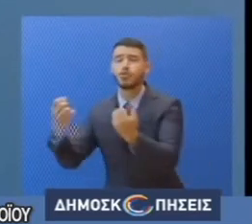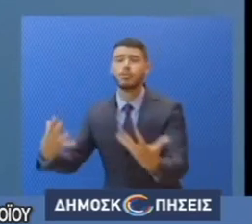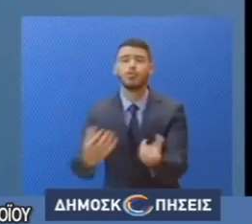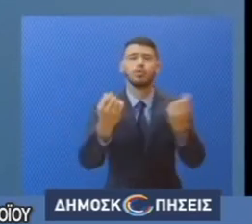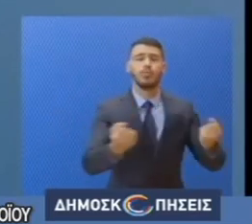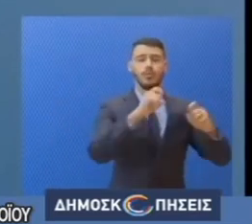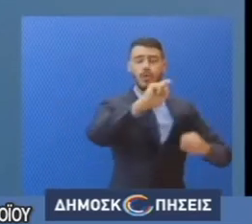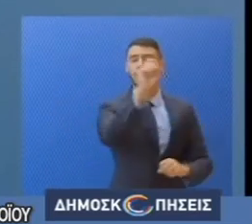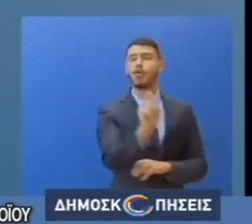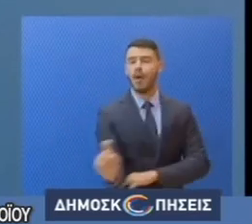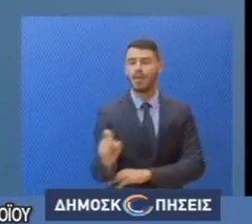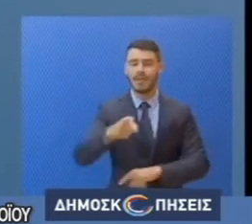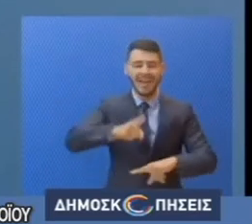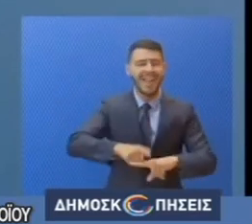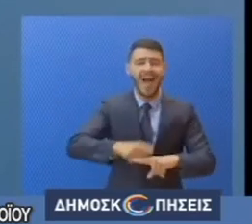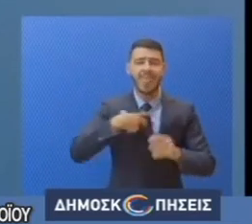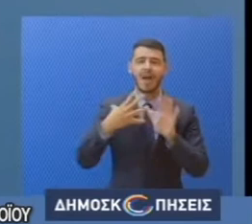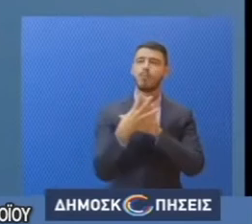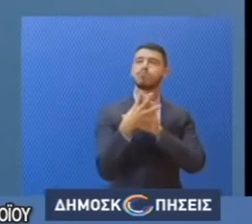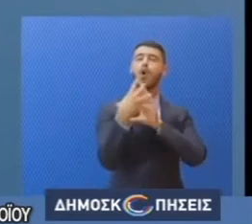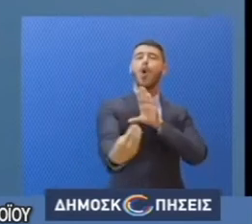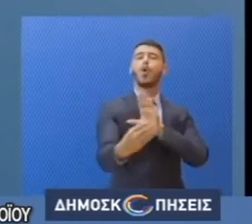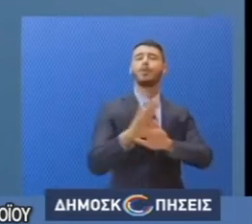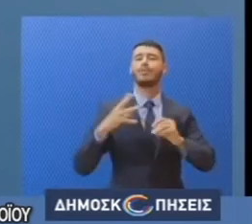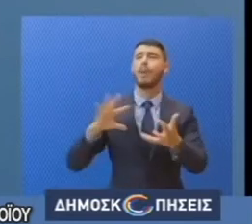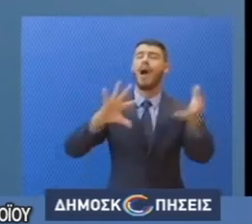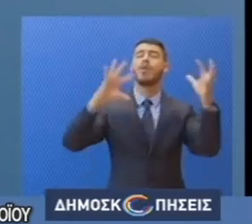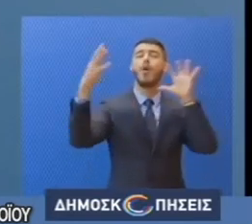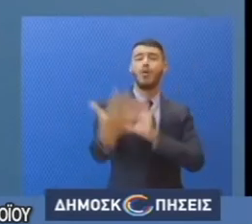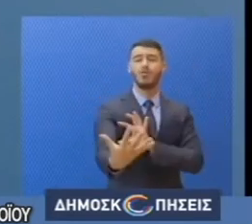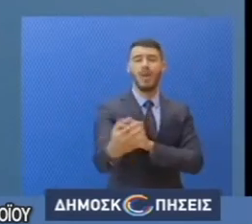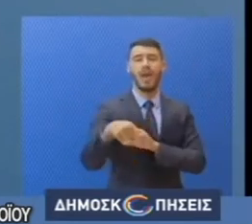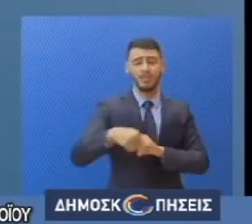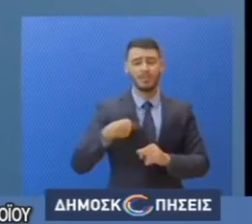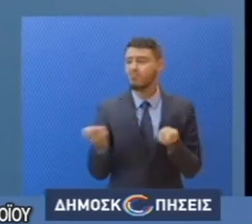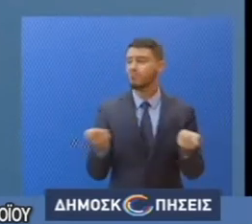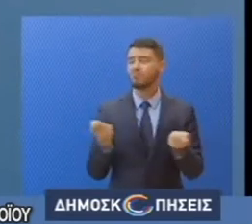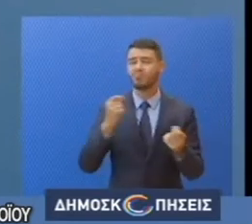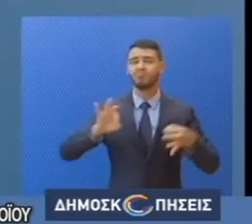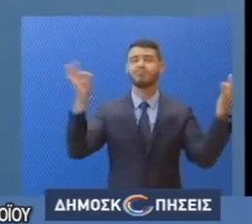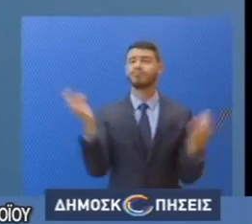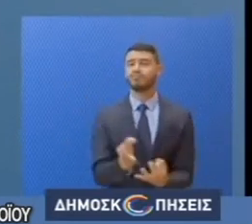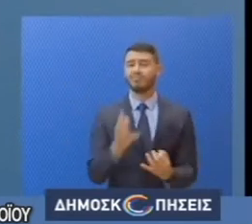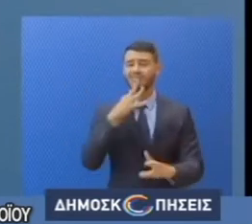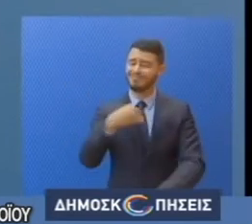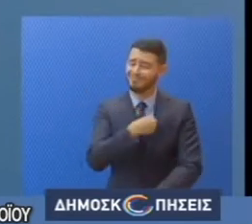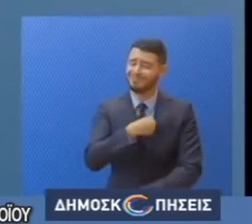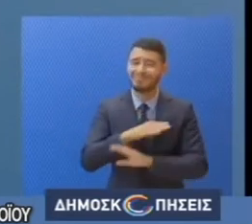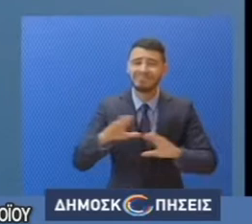σε διεθνές πρότυπο στον πόλεμο κατά του κορονοϊού. Θα ήταν κρίμα να χάσουμε τώρα το κεκτημένο που